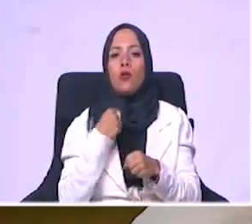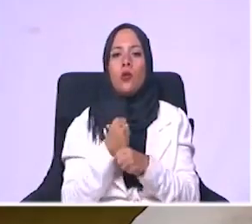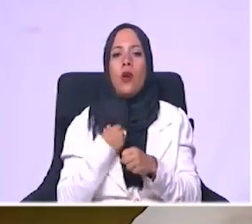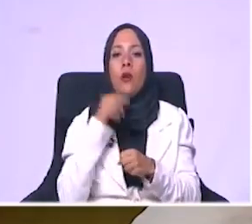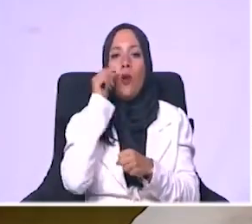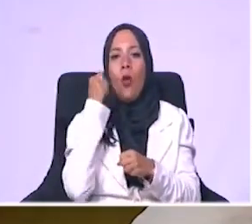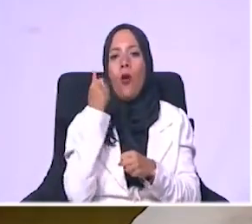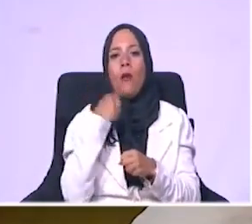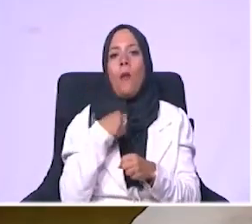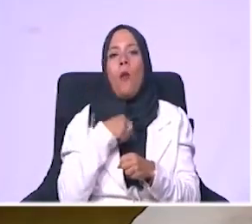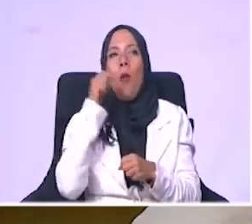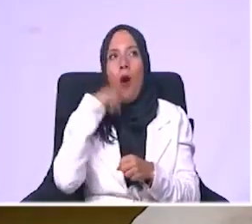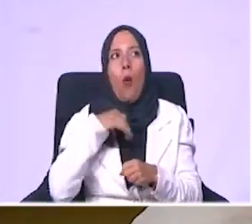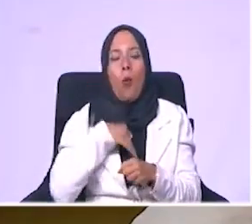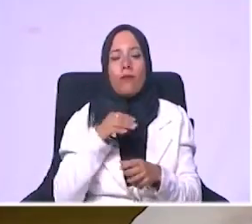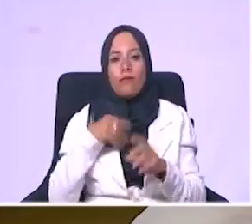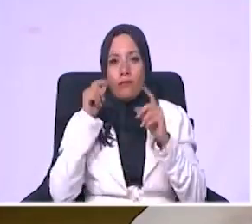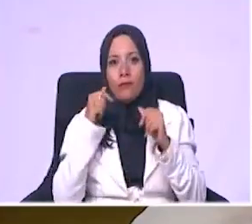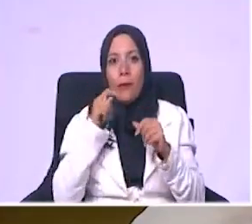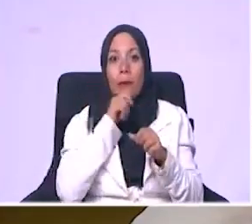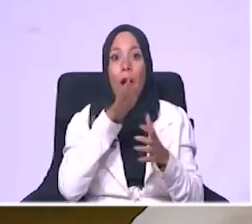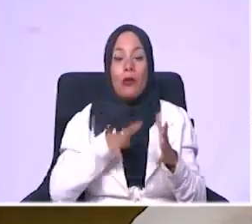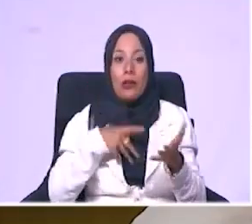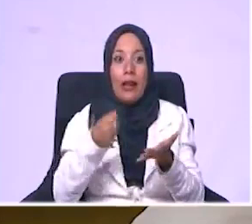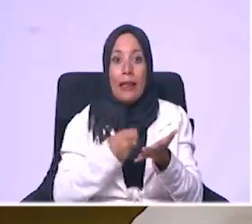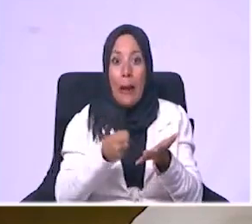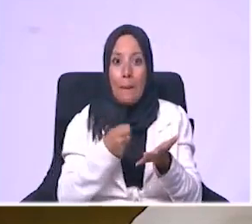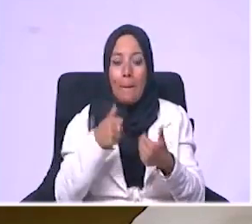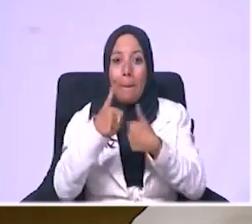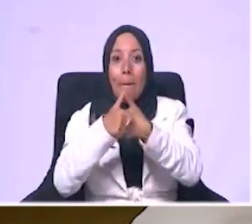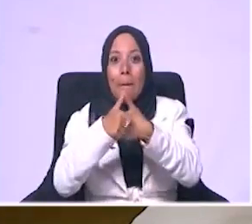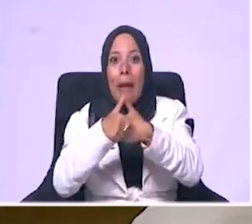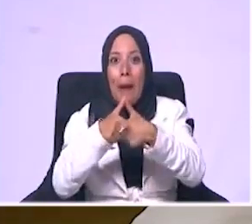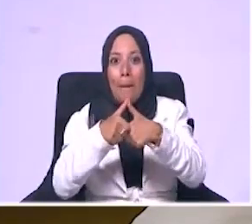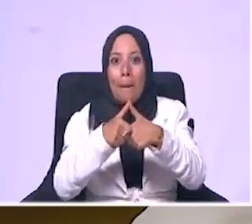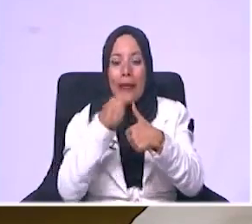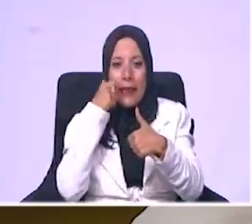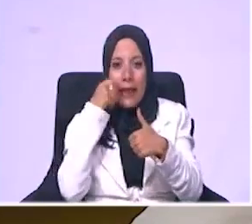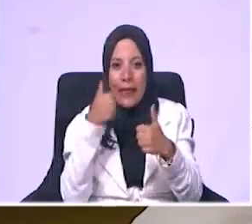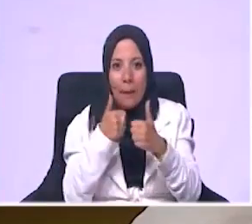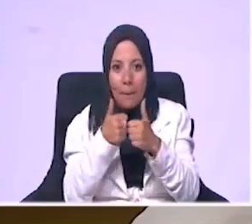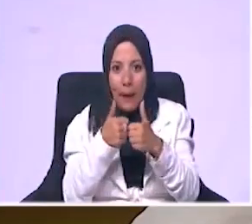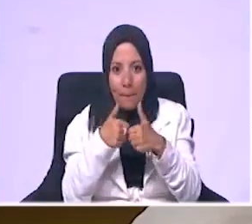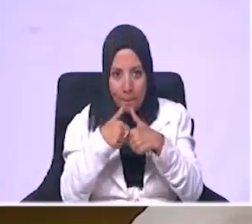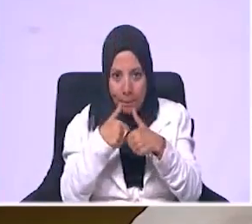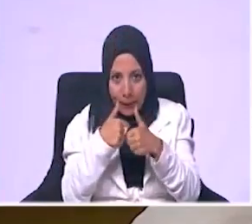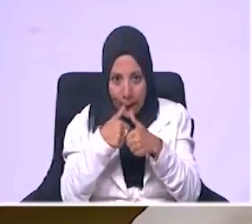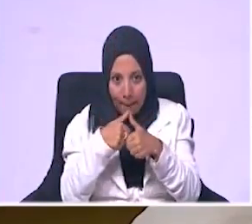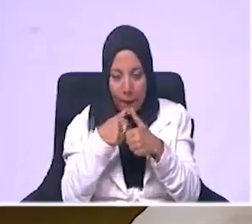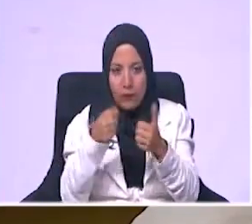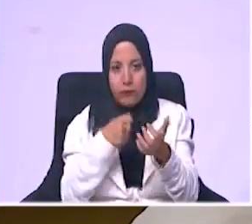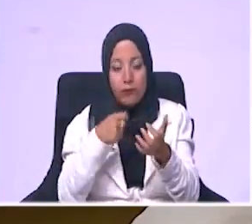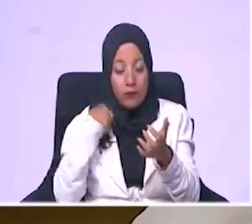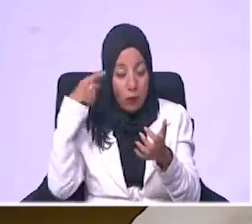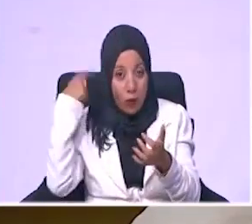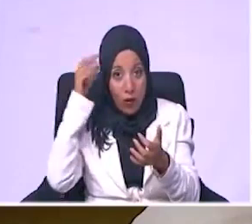عليها لتصبح ماذونه في مدينتها الحقيقه ان مجرد تفكيرها انها